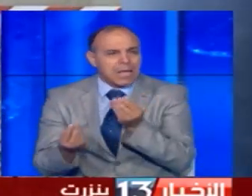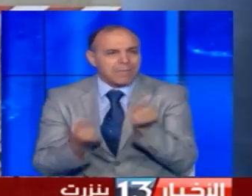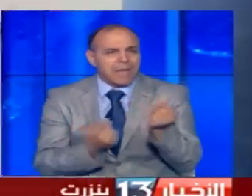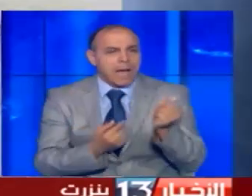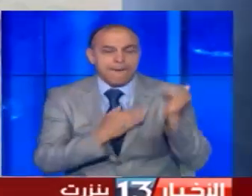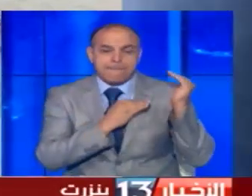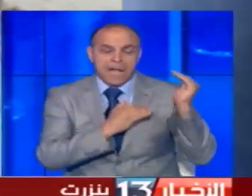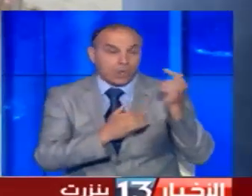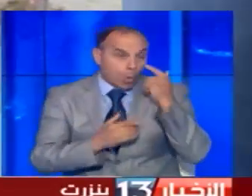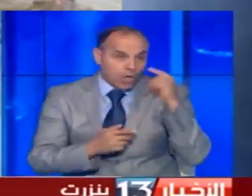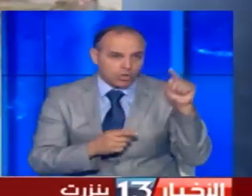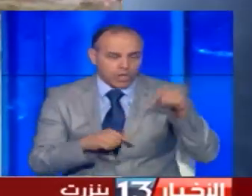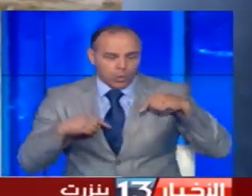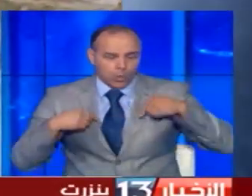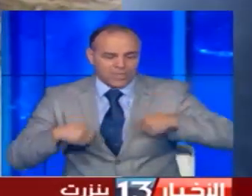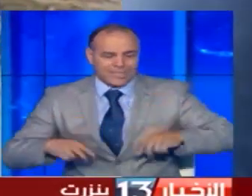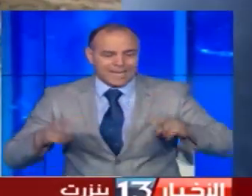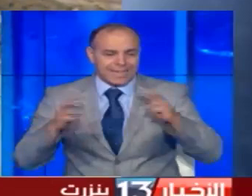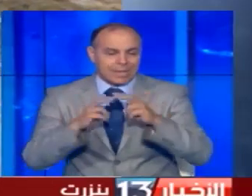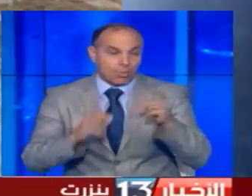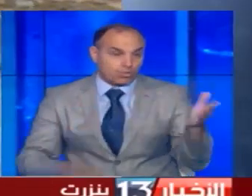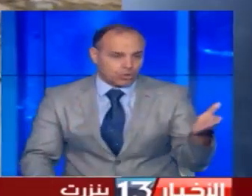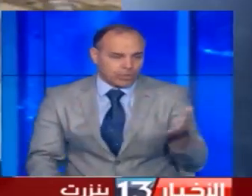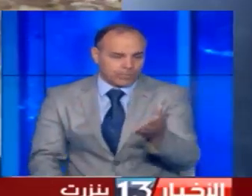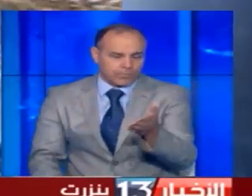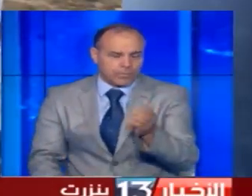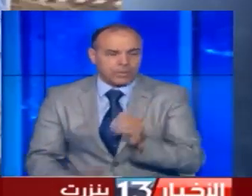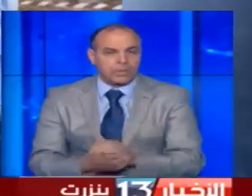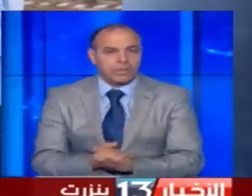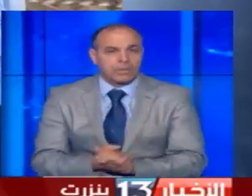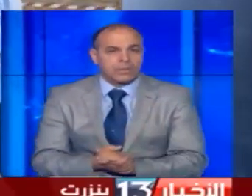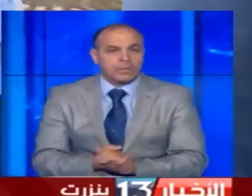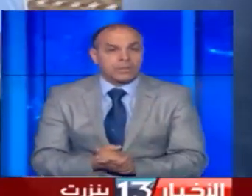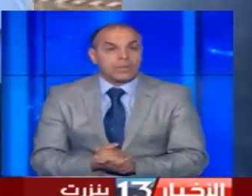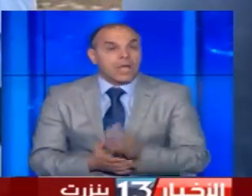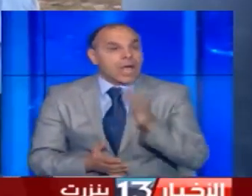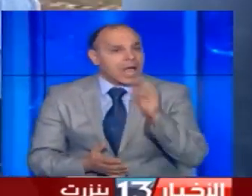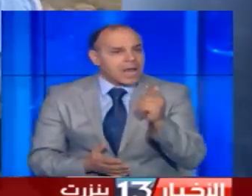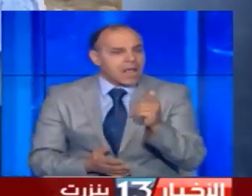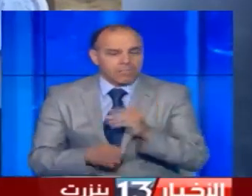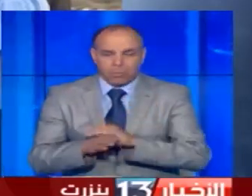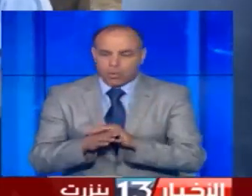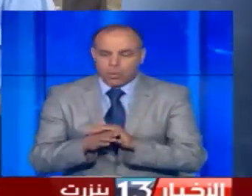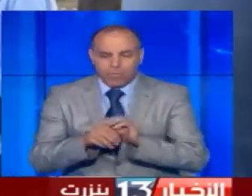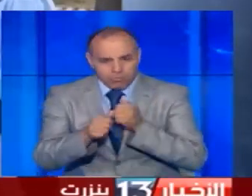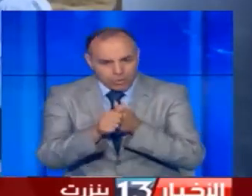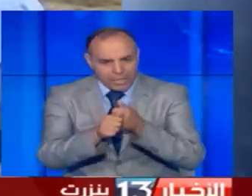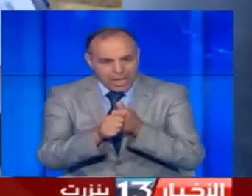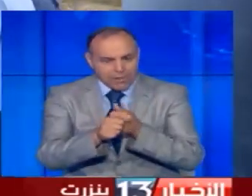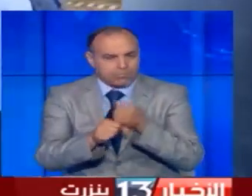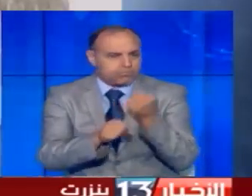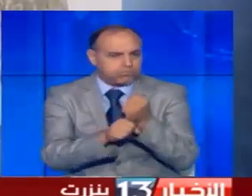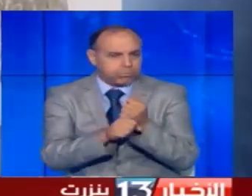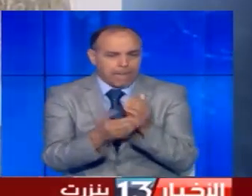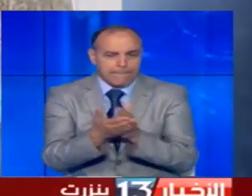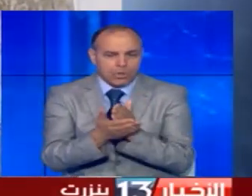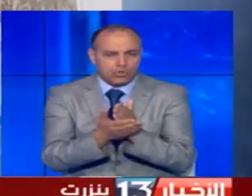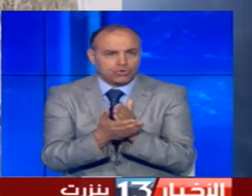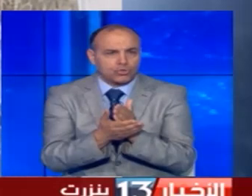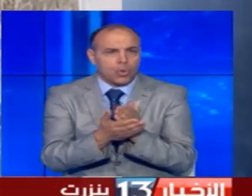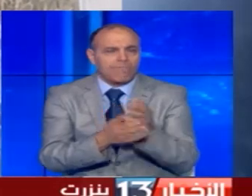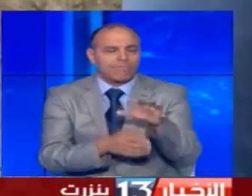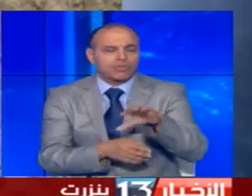المحطات التي اداها وزير الطاقه والمناجم المنطقه المتشدده خالد ق دور في اطار متابعه سير اشغال المشاريع التقيه